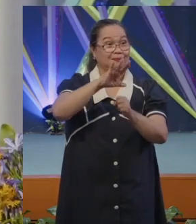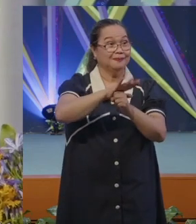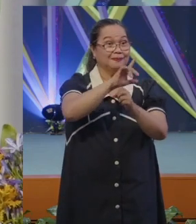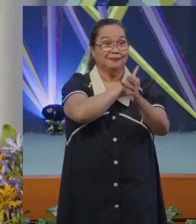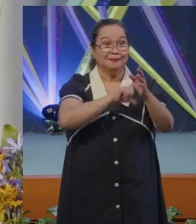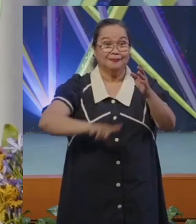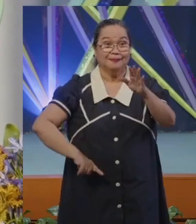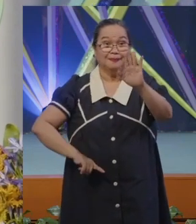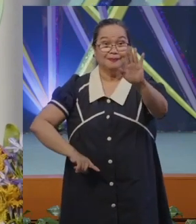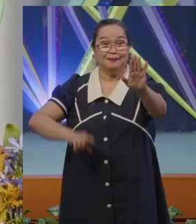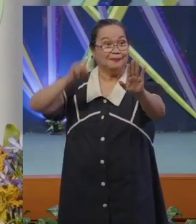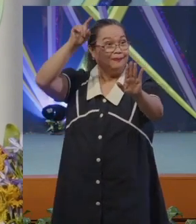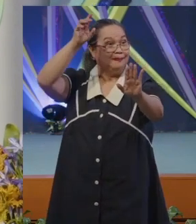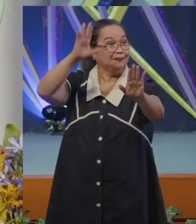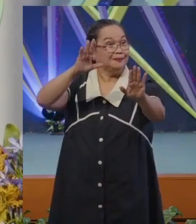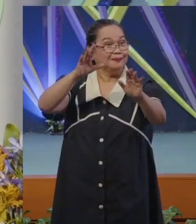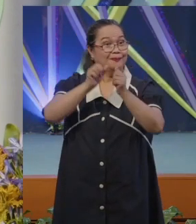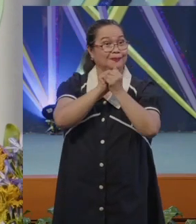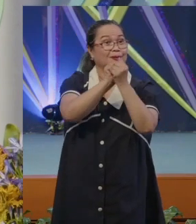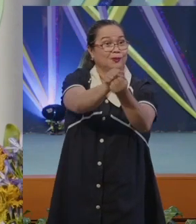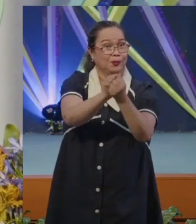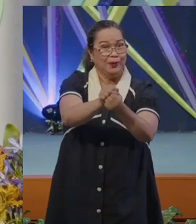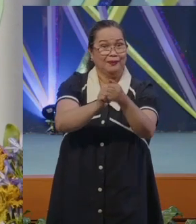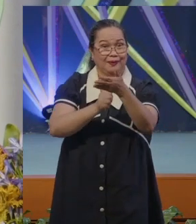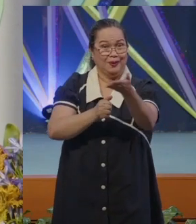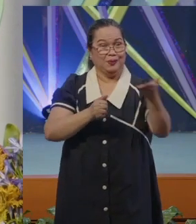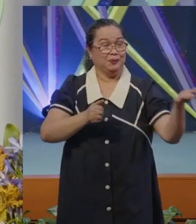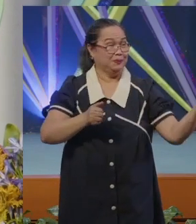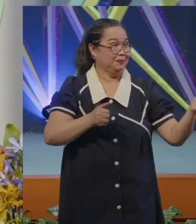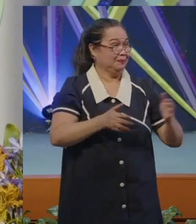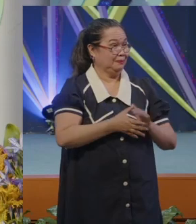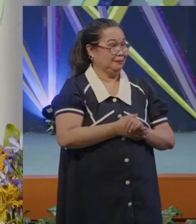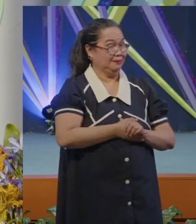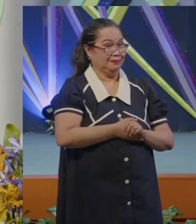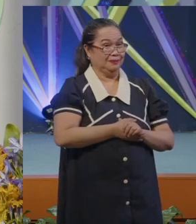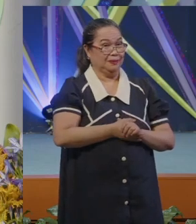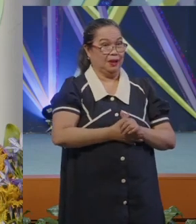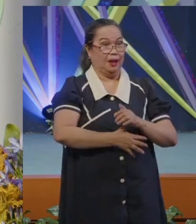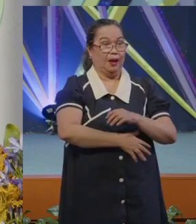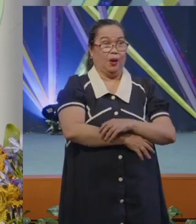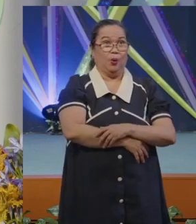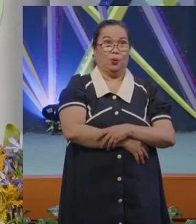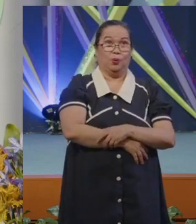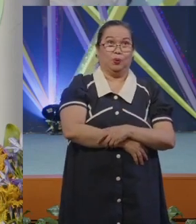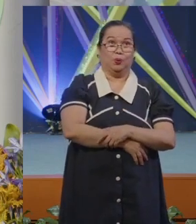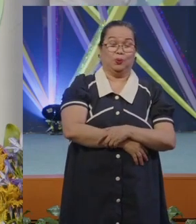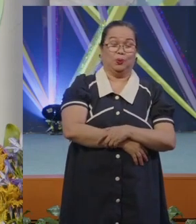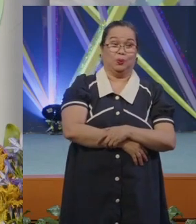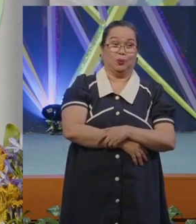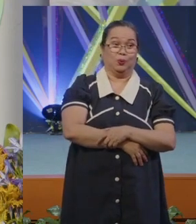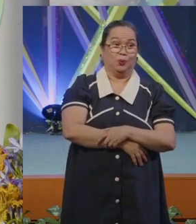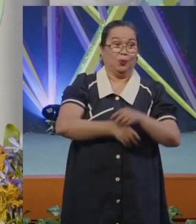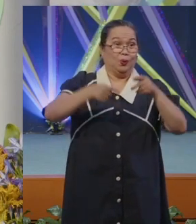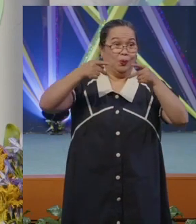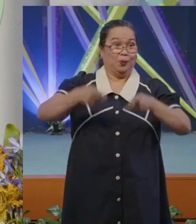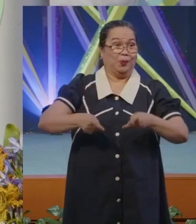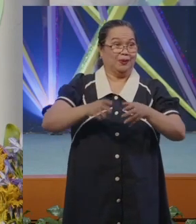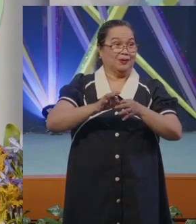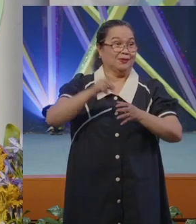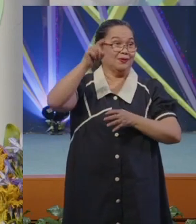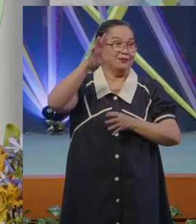Lord your God is with you. Anong sikreto, mga kapatid? The presence of God.